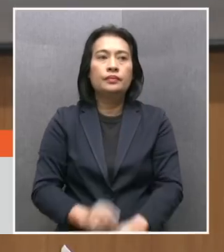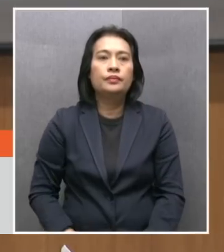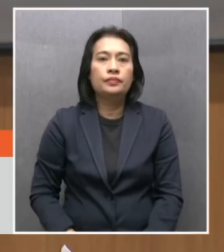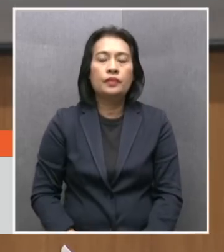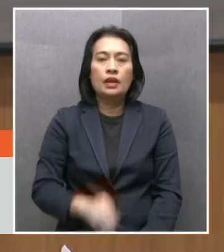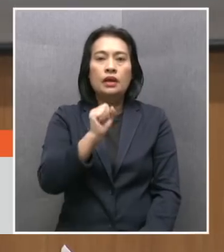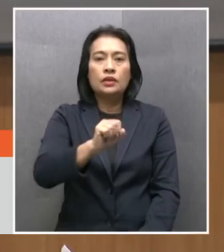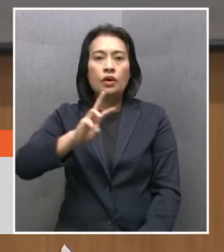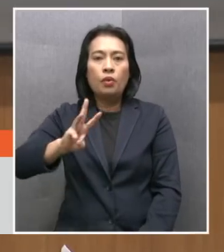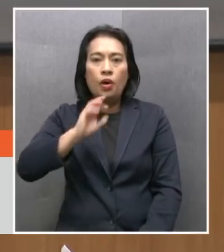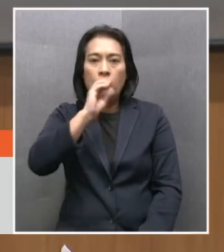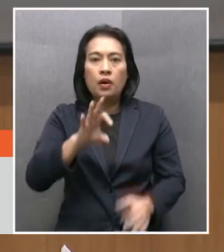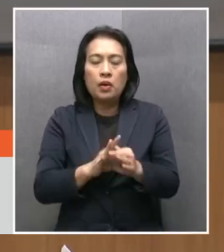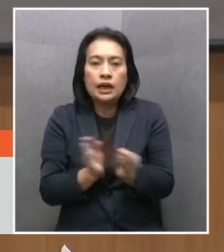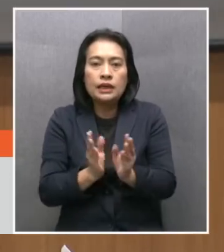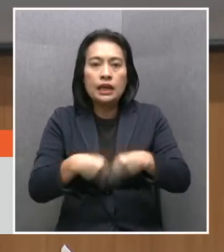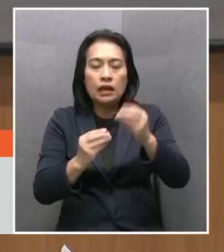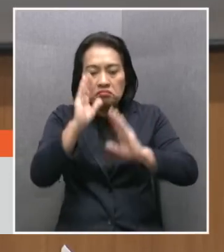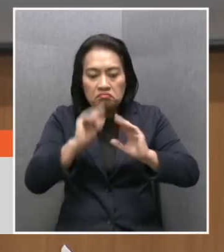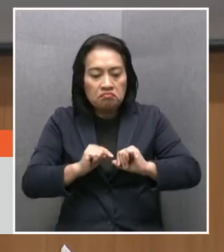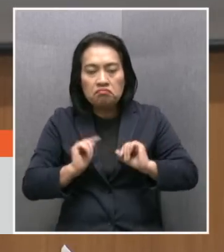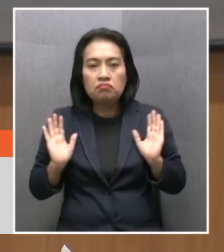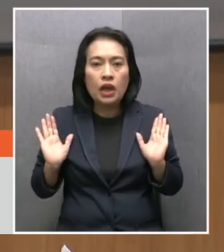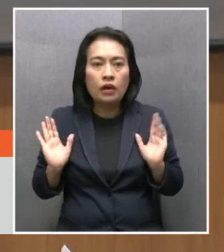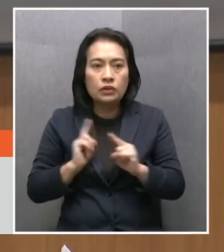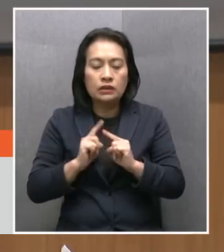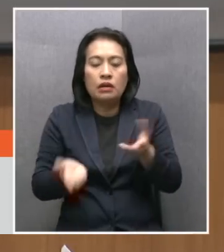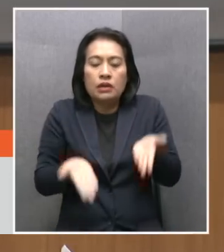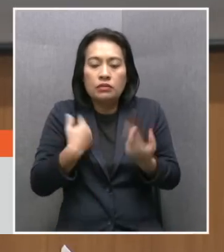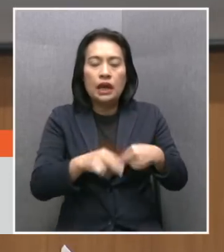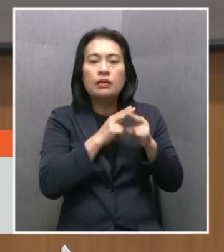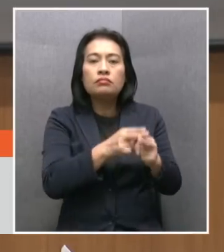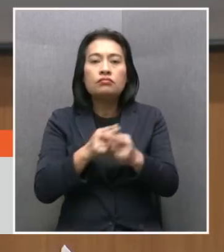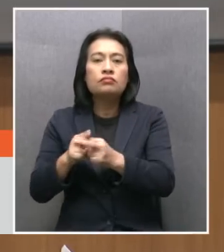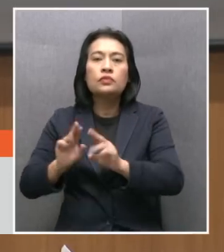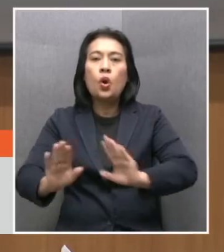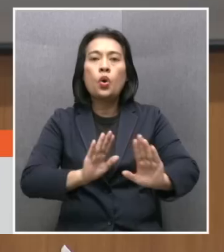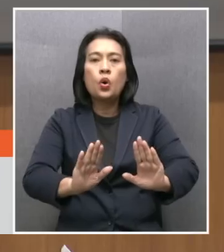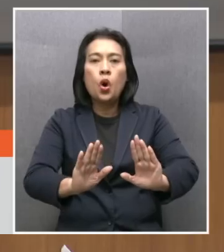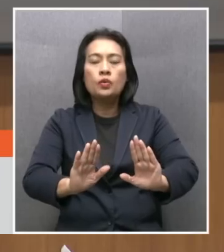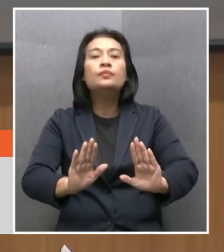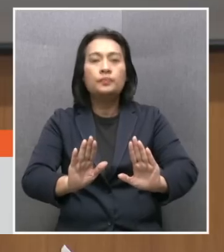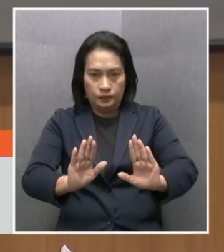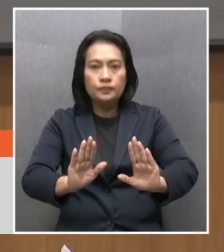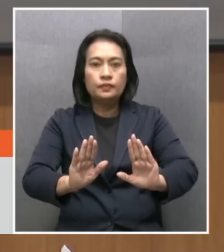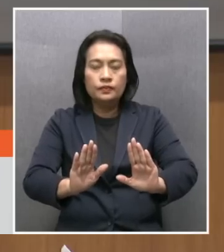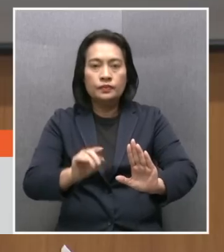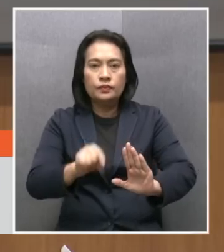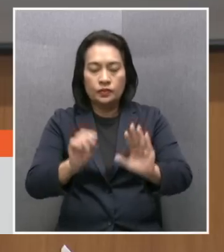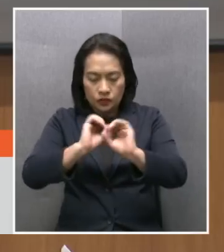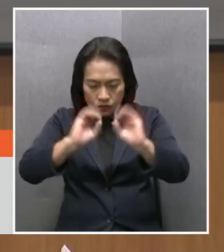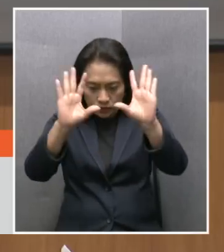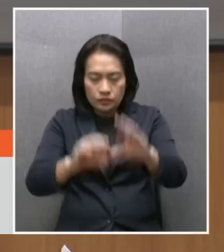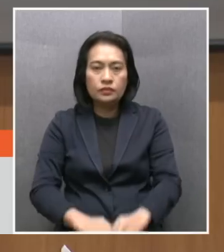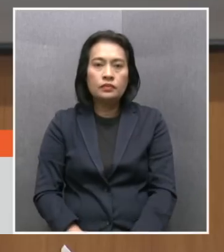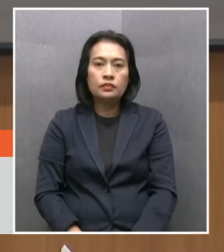บอกว่าจะงดออกเสียงตรงนี้ก็เป็นดุลยพินิจของแต่ละคนซึ่งแต่ละคนก็จะเปิดเผยตัวตนอย่างชัดเจนส่วนที่มีการเรียก